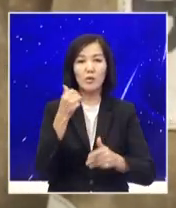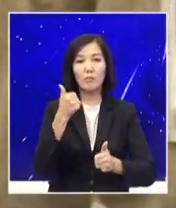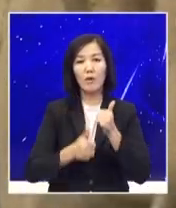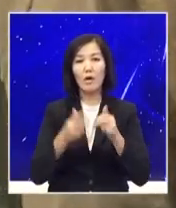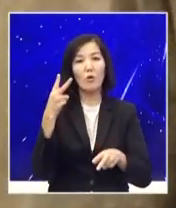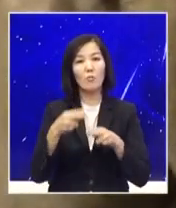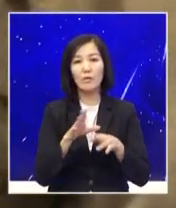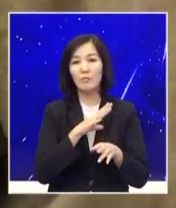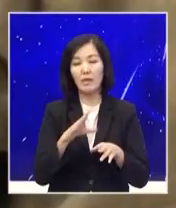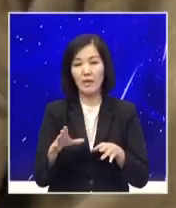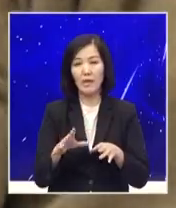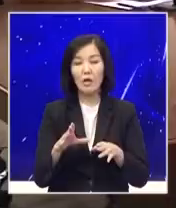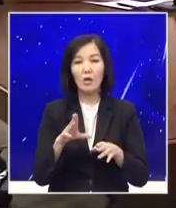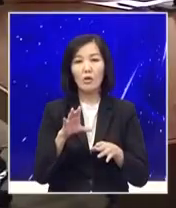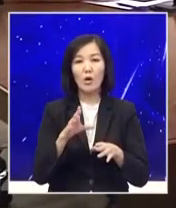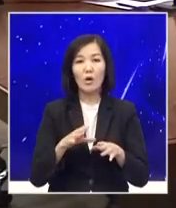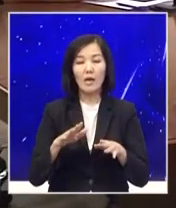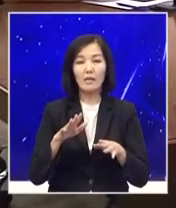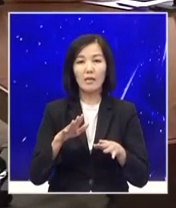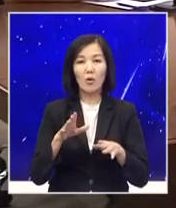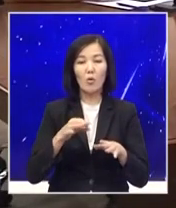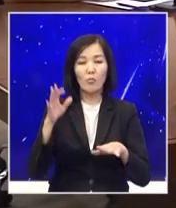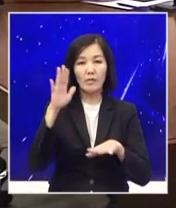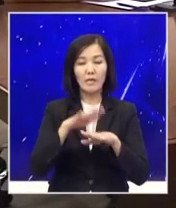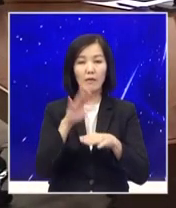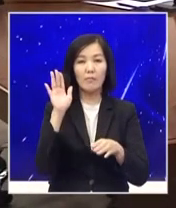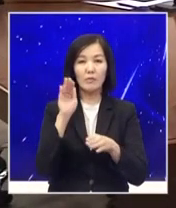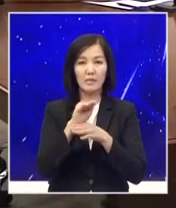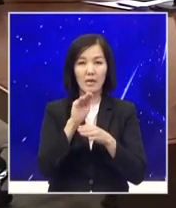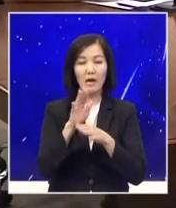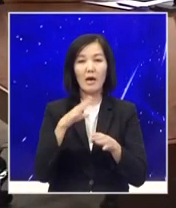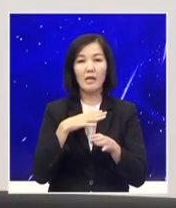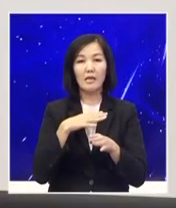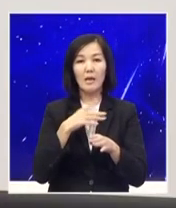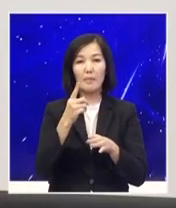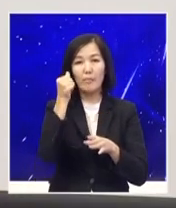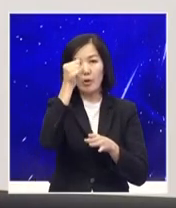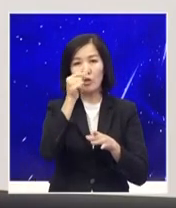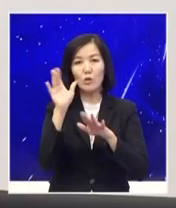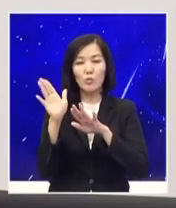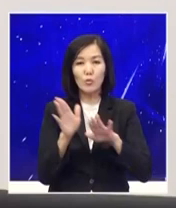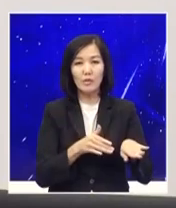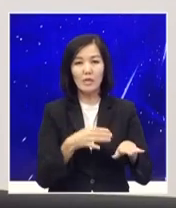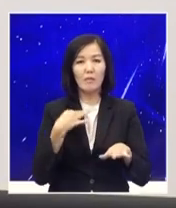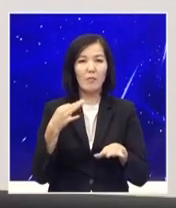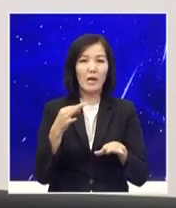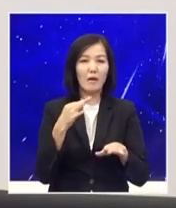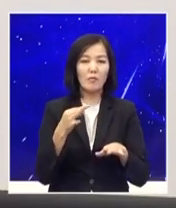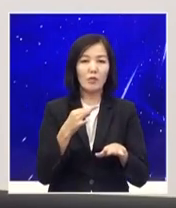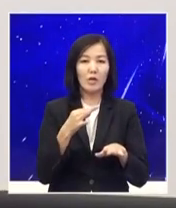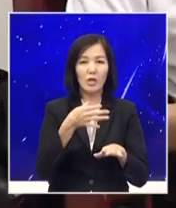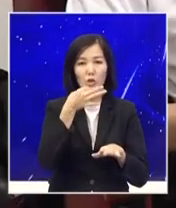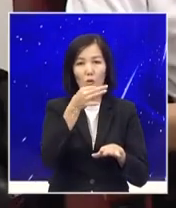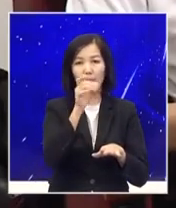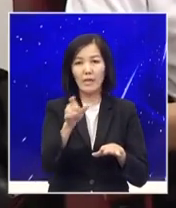аяқталып бітпепті. Тұрлашов аудан басшысын сынға алды. Тапсырма берілгелі жыл өтсе де бейқам отырған жауаптыларға ескерту